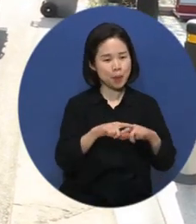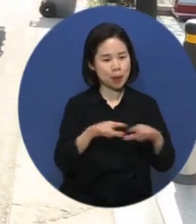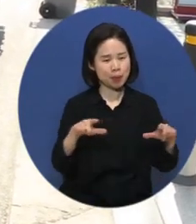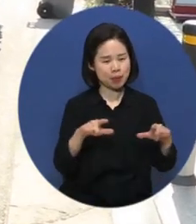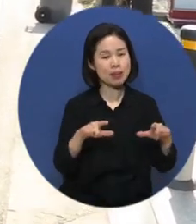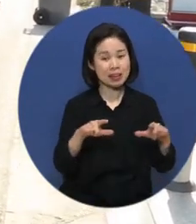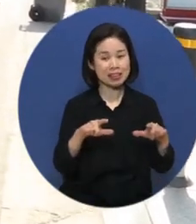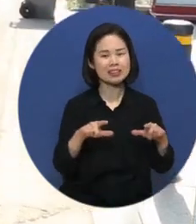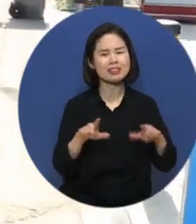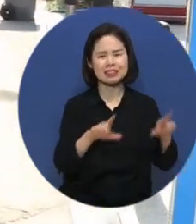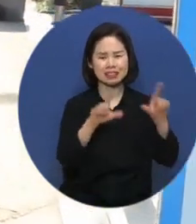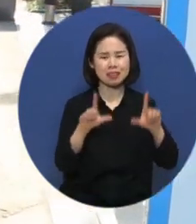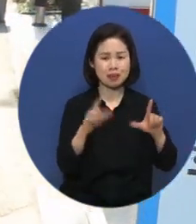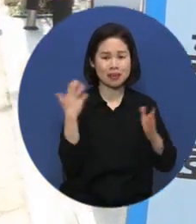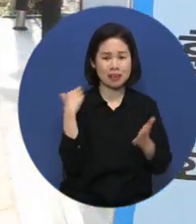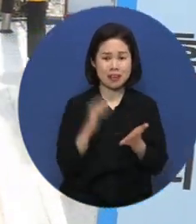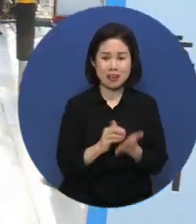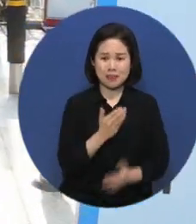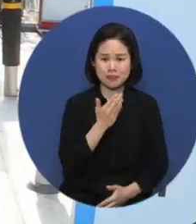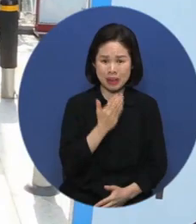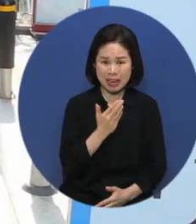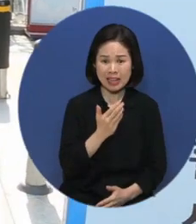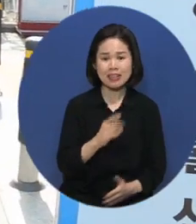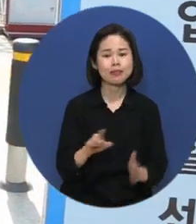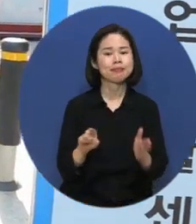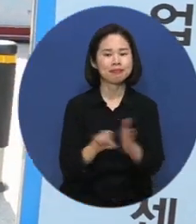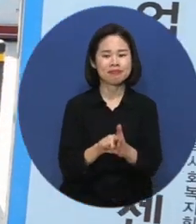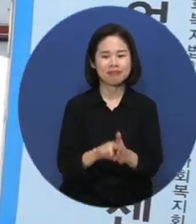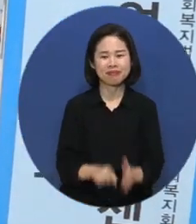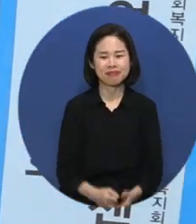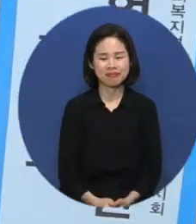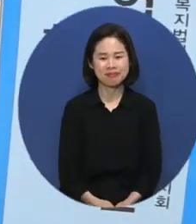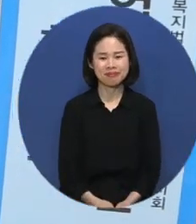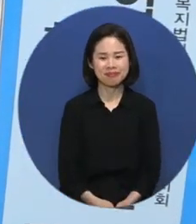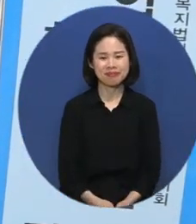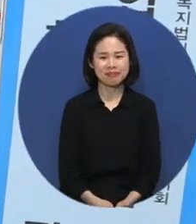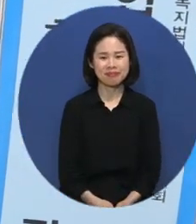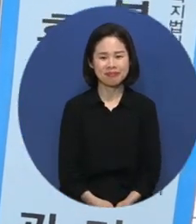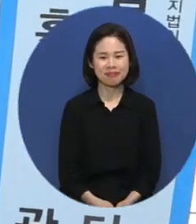일상으로 돌아갈 수 있을 것이라 믿어 의심치 않습니다.